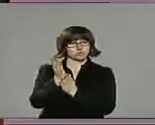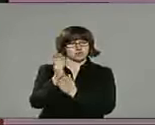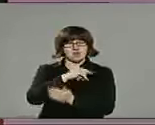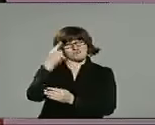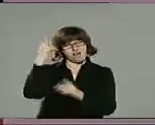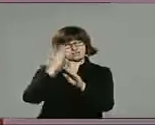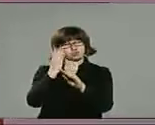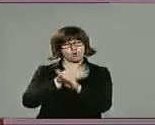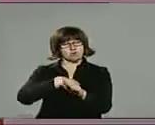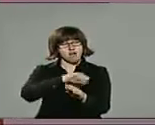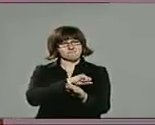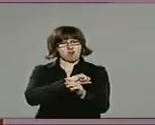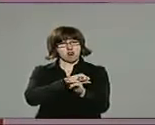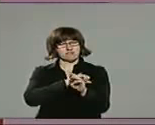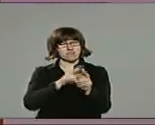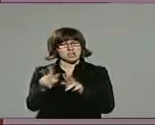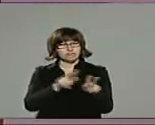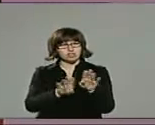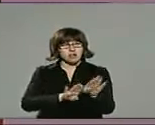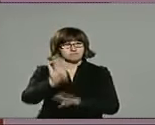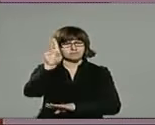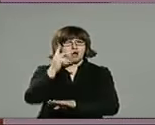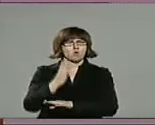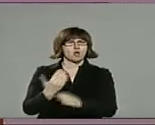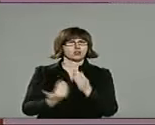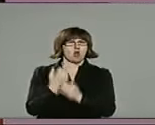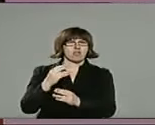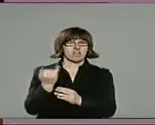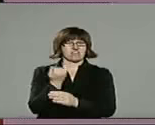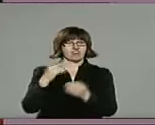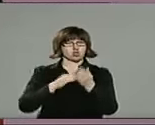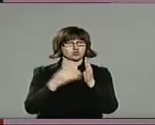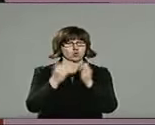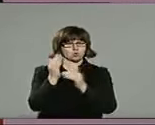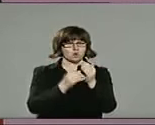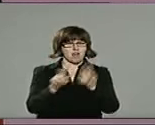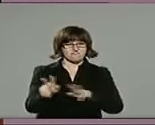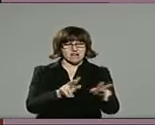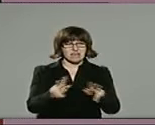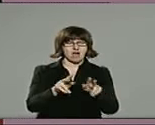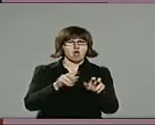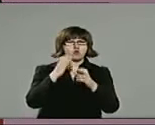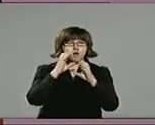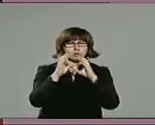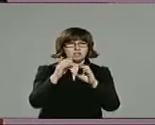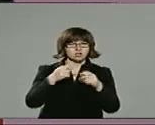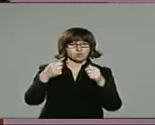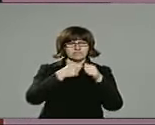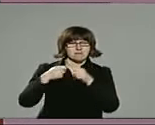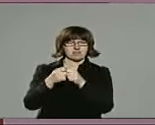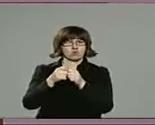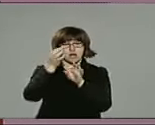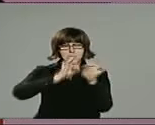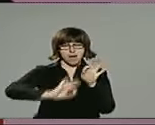wissen, dass zu einer erfolgreichen und dynamischen Wirtschaft auch eine moderne Infrastruktur gehört. Verkehrswege, Kommunikationsverbindungen, Pipelines,